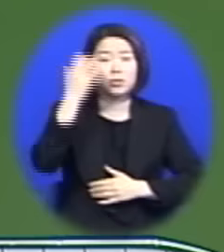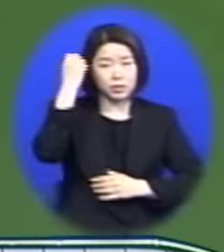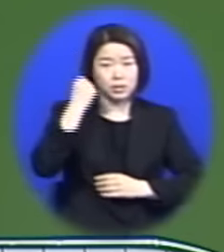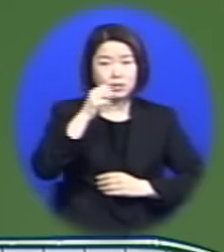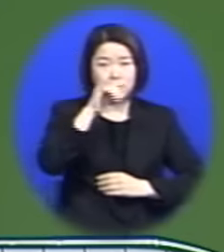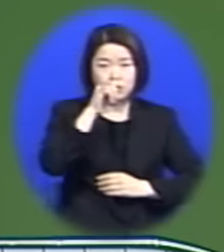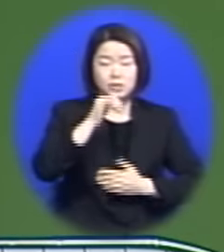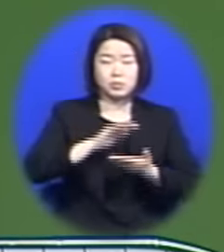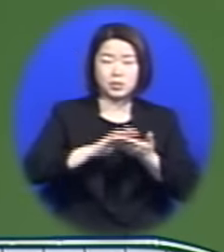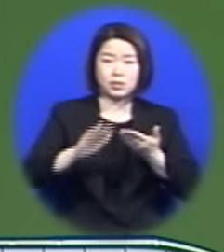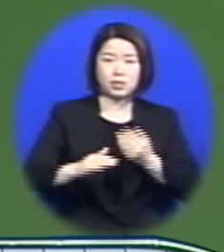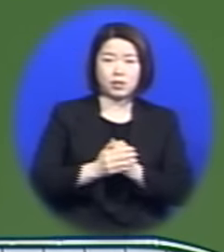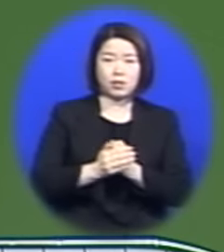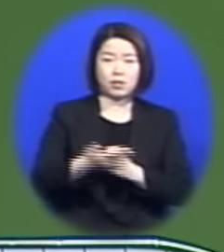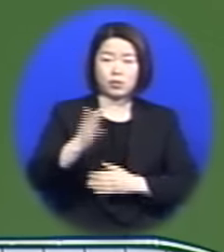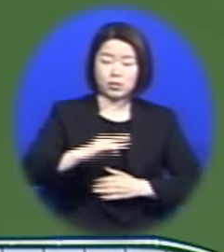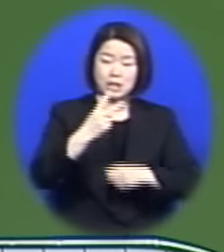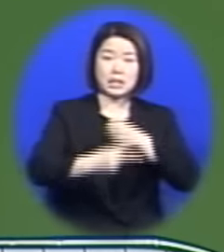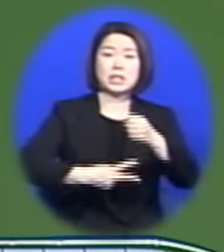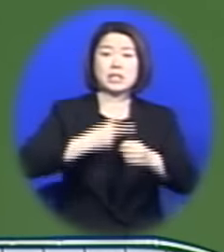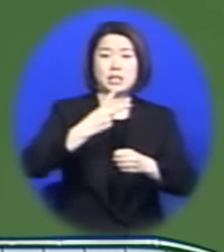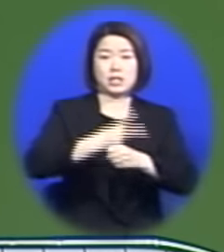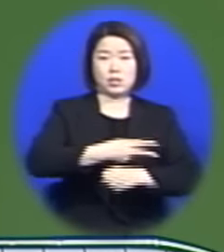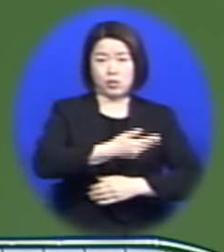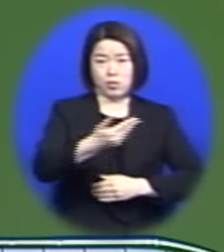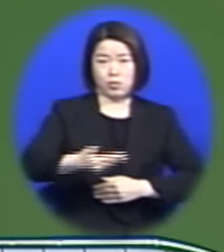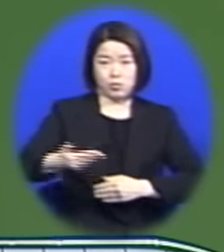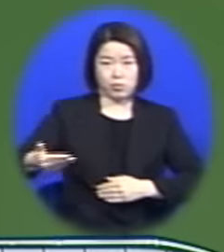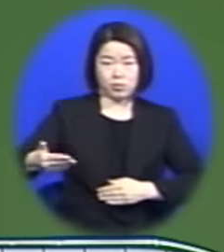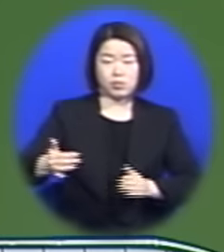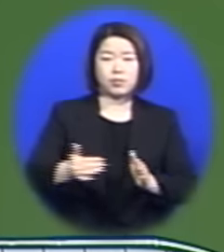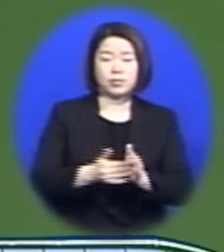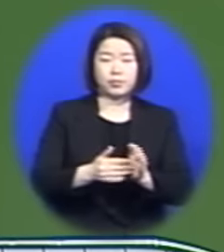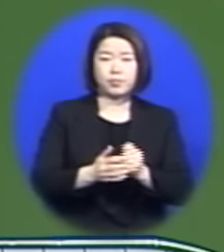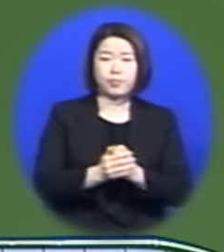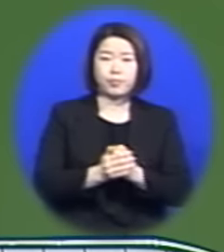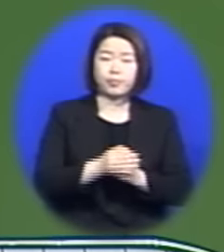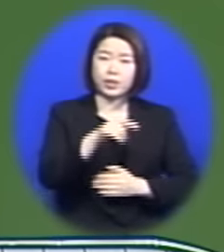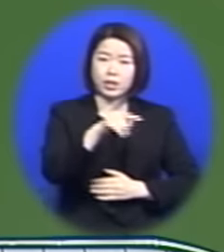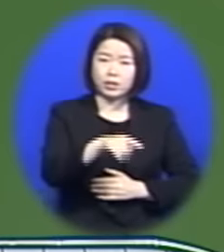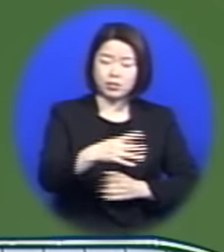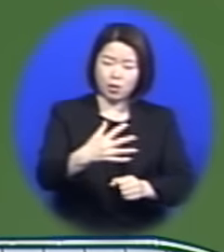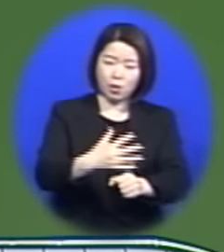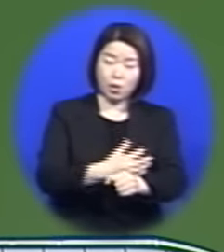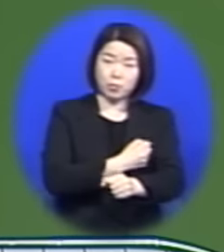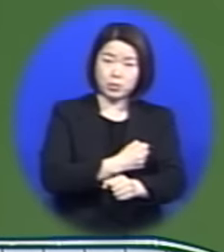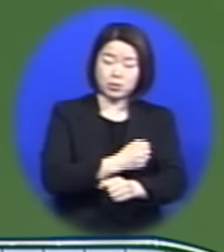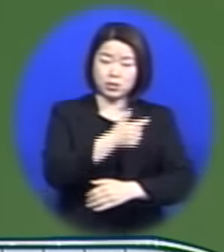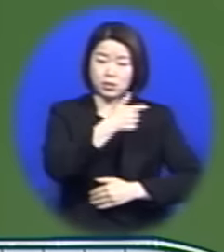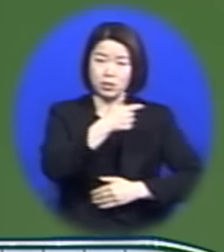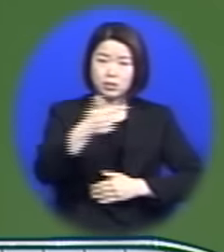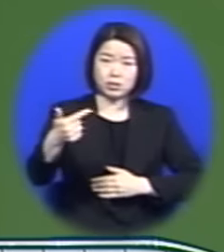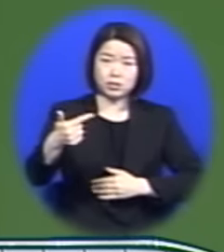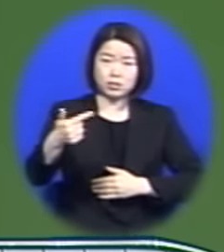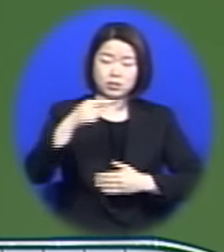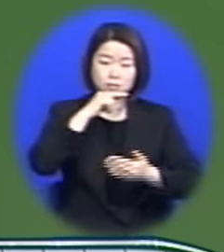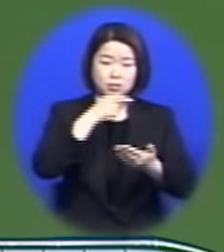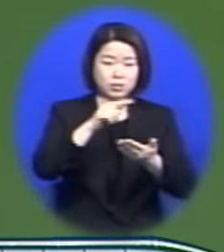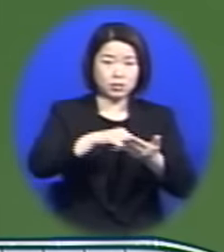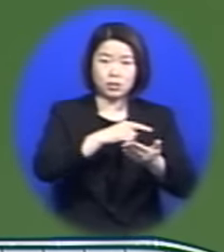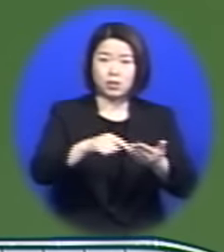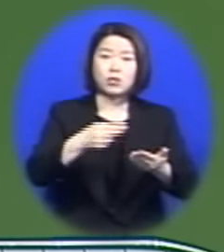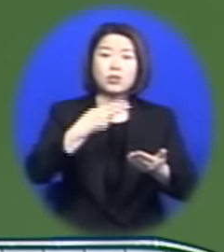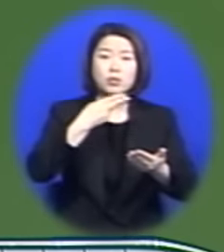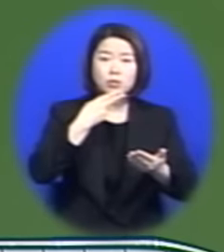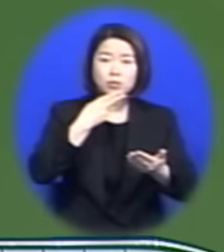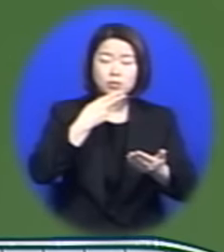그런데 2년이 지났어요 아 그런 엄청난 대가를 집을 하고도 별로 나아진 것